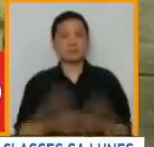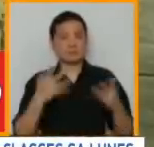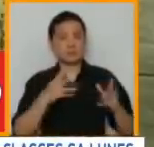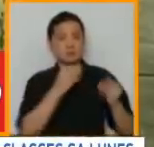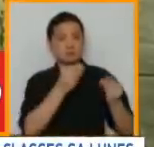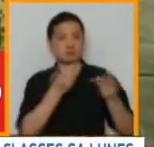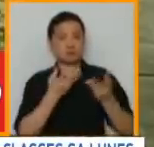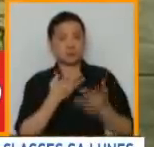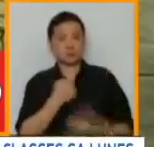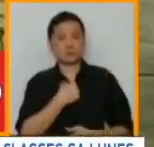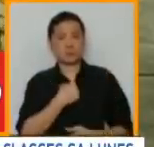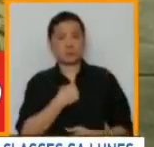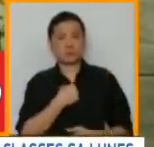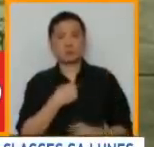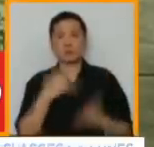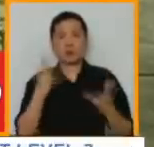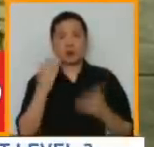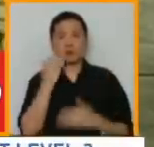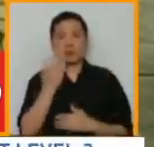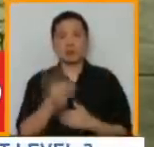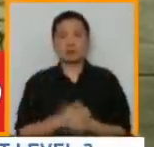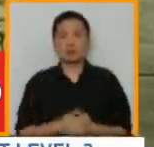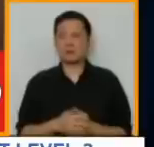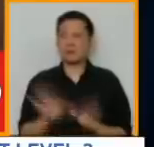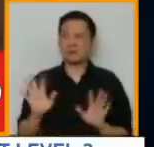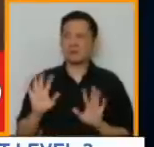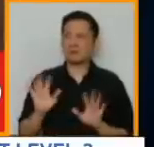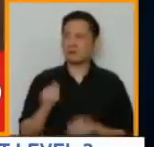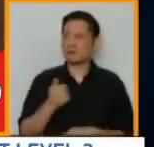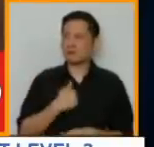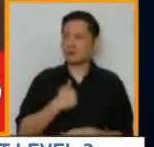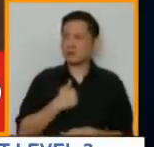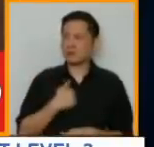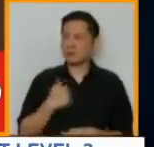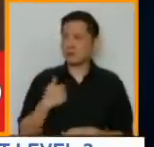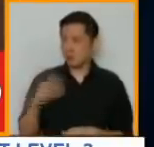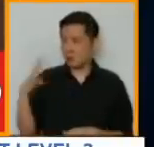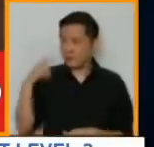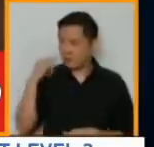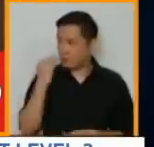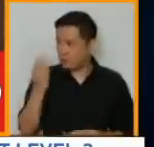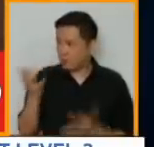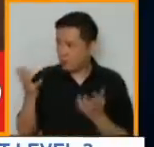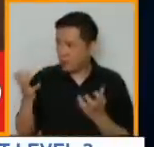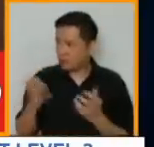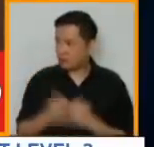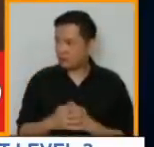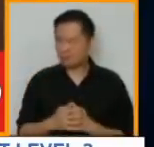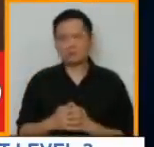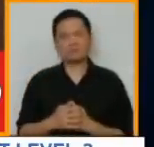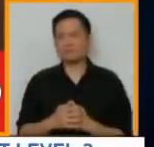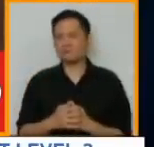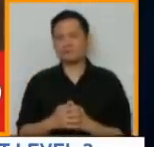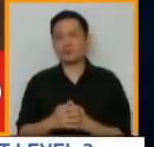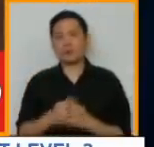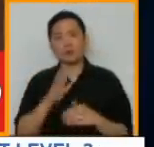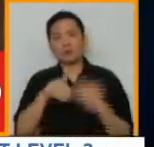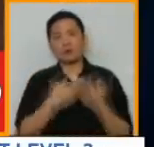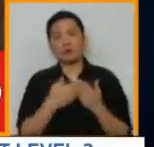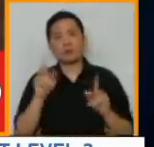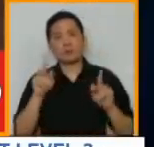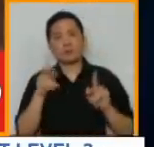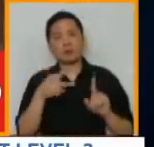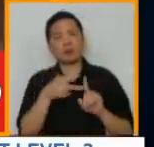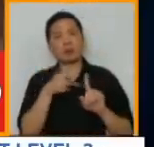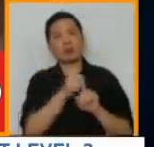daw namatay. Kaya sabi ko, kung antay pa ba natin may mamatay? Sa lahat po ng mga nabiktima ng ating suspect po, no?